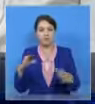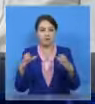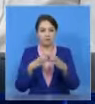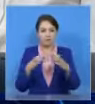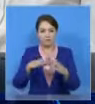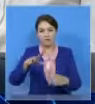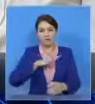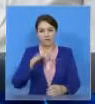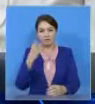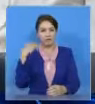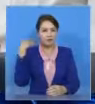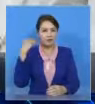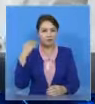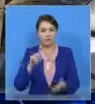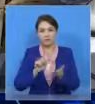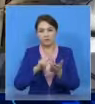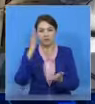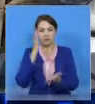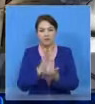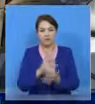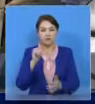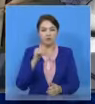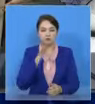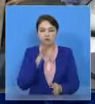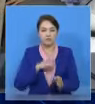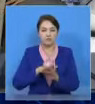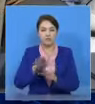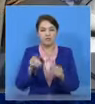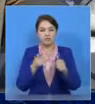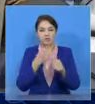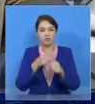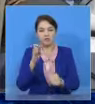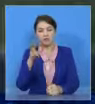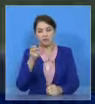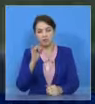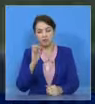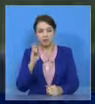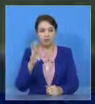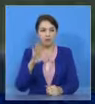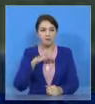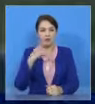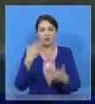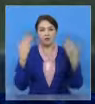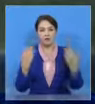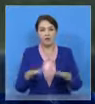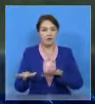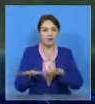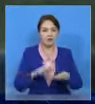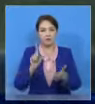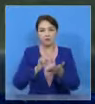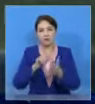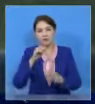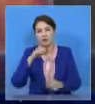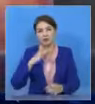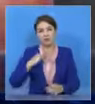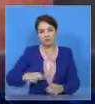құрамында болған бір ғана ақтөбелік ардагер бар. 100 жастағы қарияның есімі Сатылған Бекмағанбетов. Десе де бүгінгі шараға ардагердің баласы